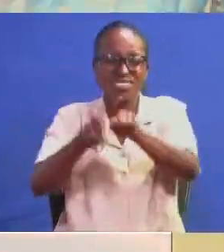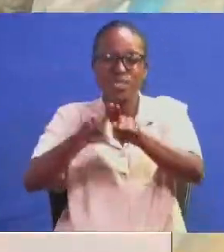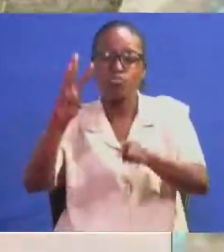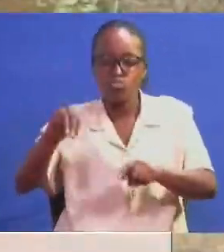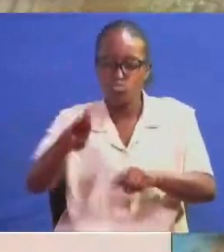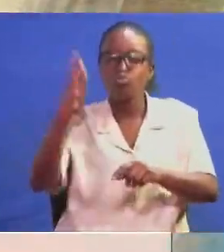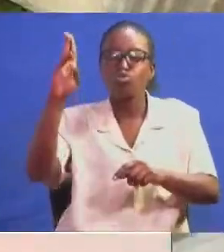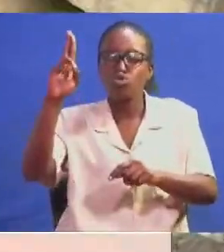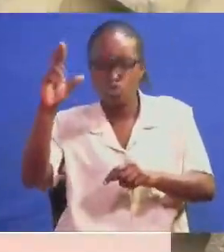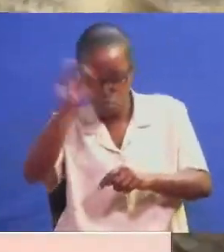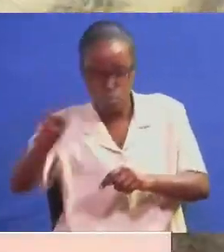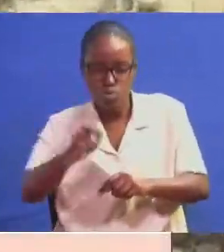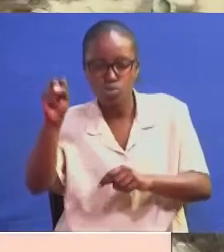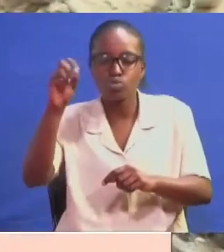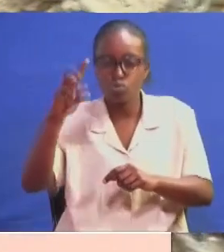ya Nginda.